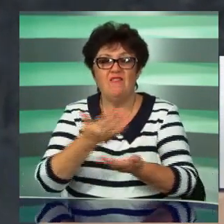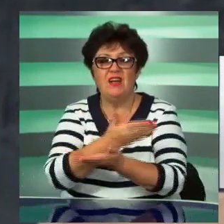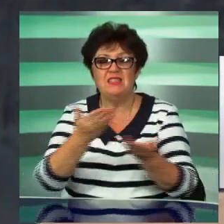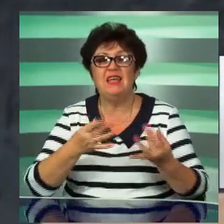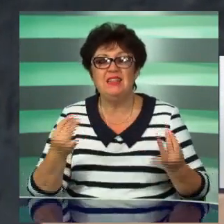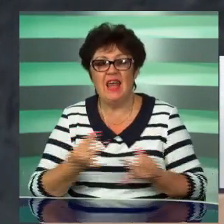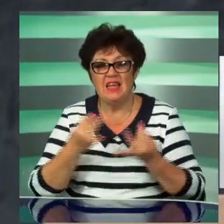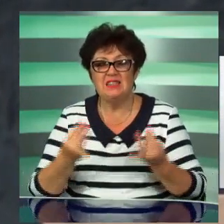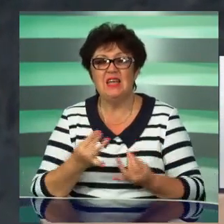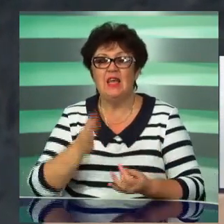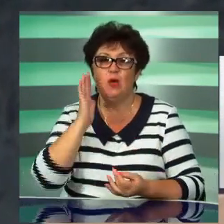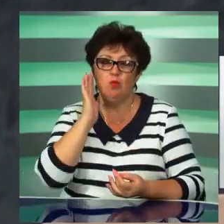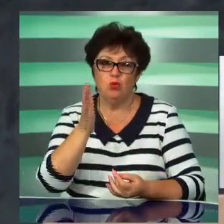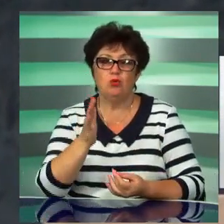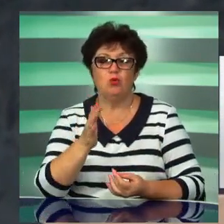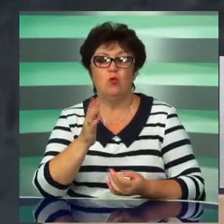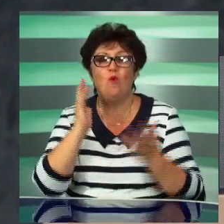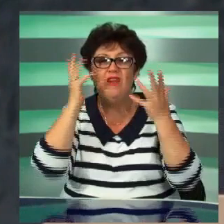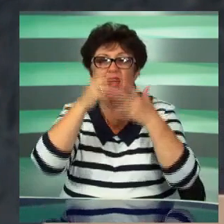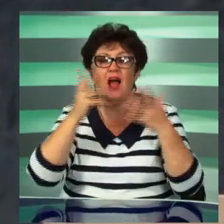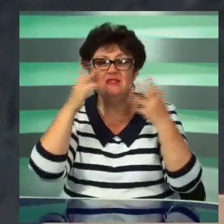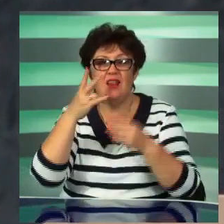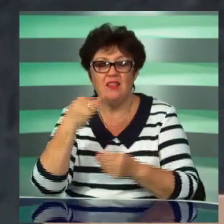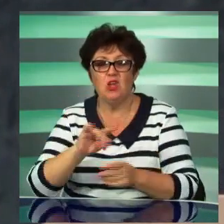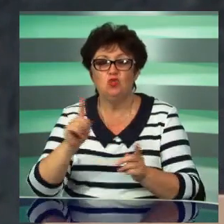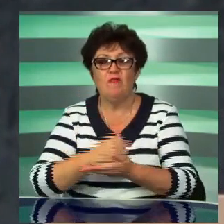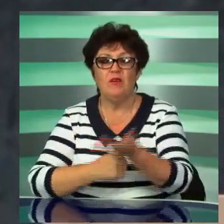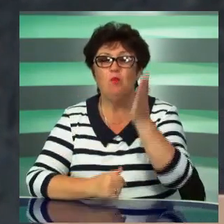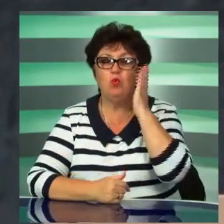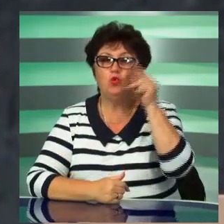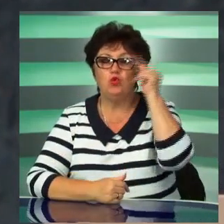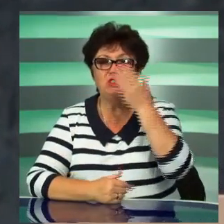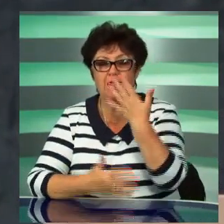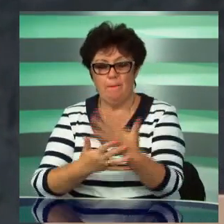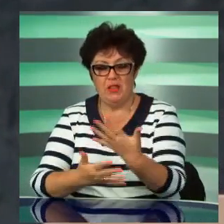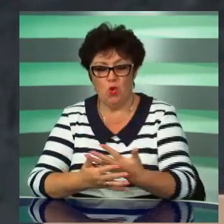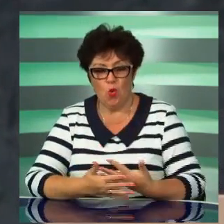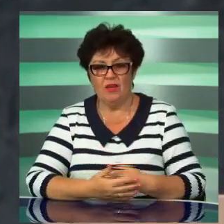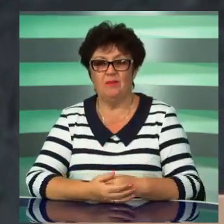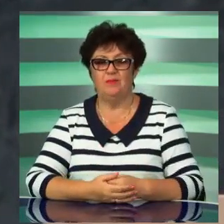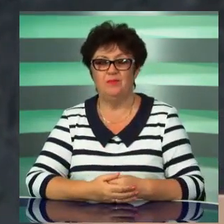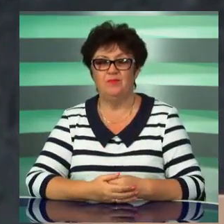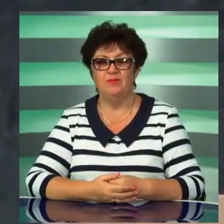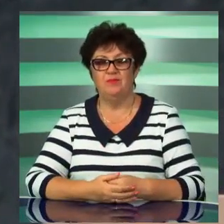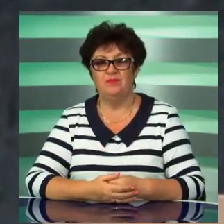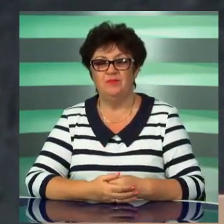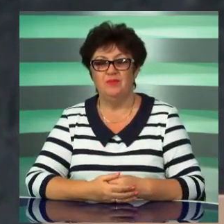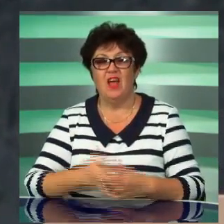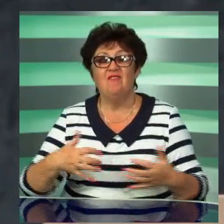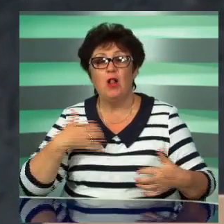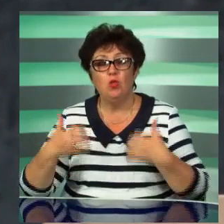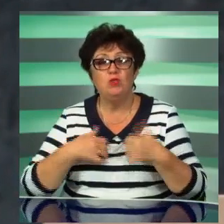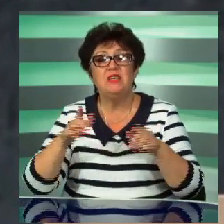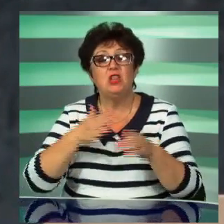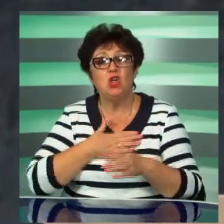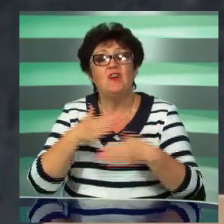интересной и будет увлекательной, что вы будете учиться на пятерке. Волнуются сегодня и наши